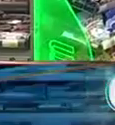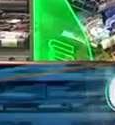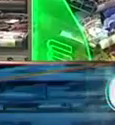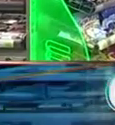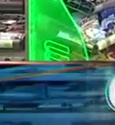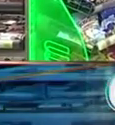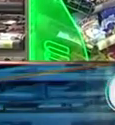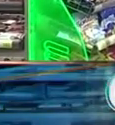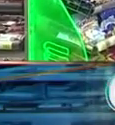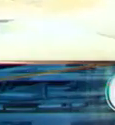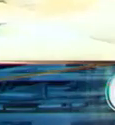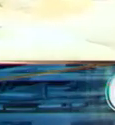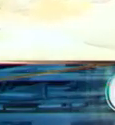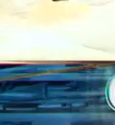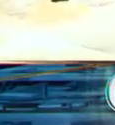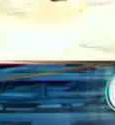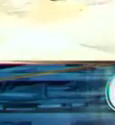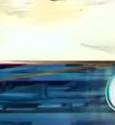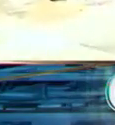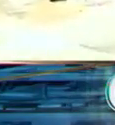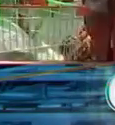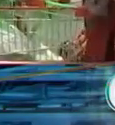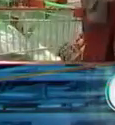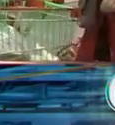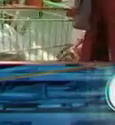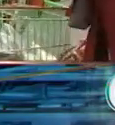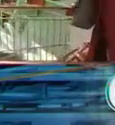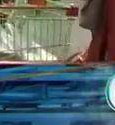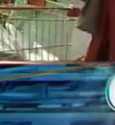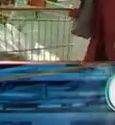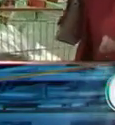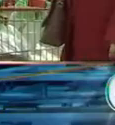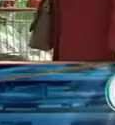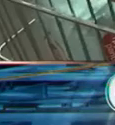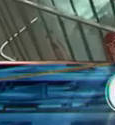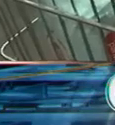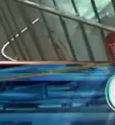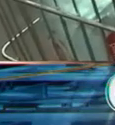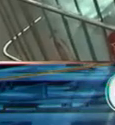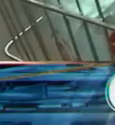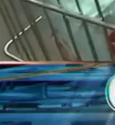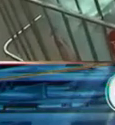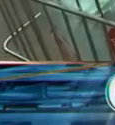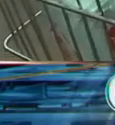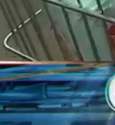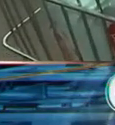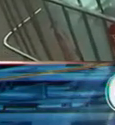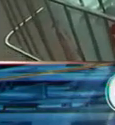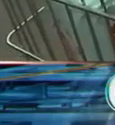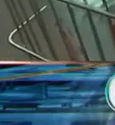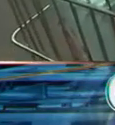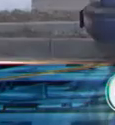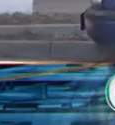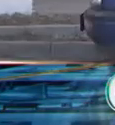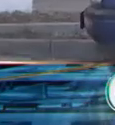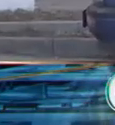Кто сеет панику? В социальных сетях и мессенджерах пересылается видео с ажиотажной закупкой продуктов питания и товаров первой необходимости.